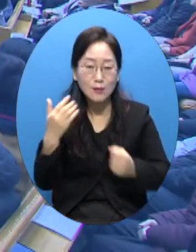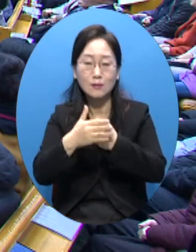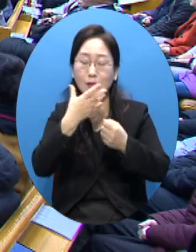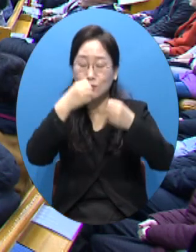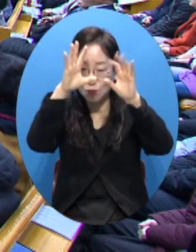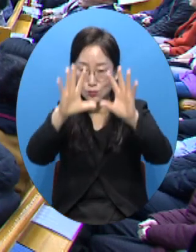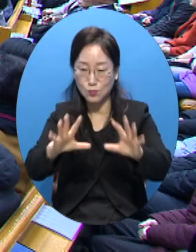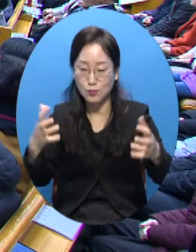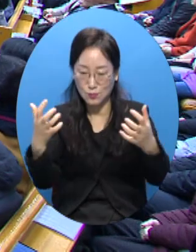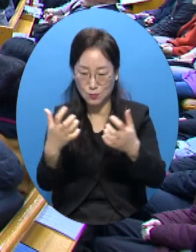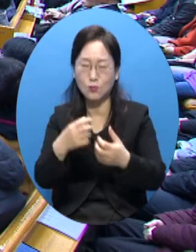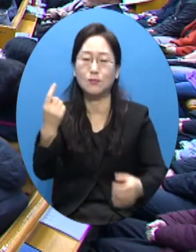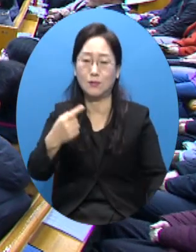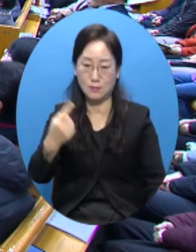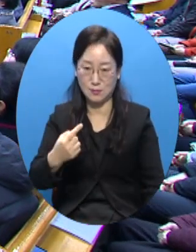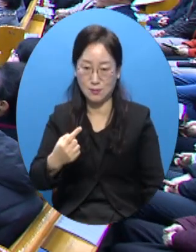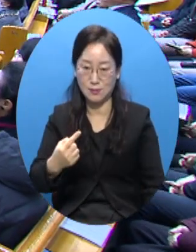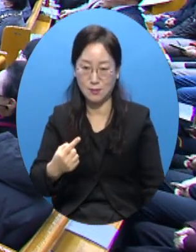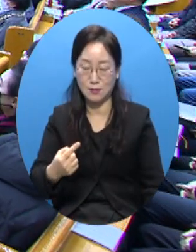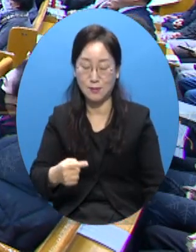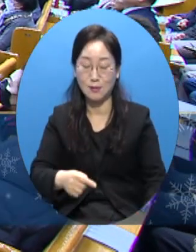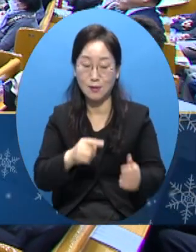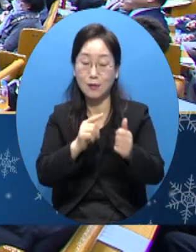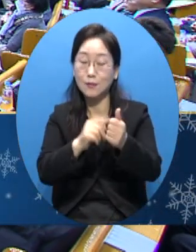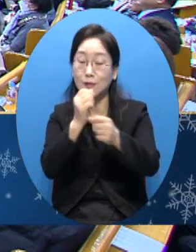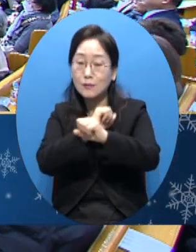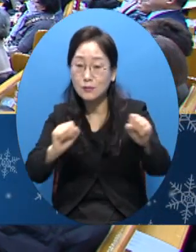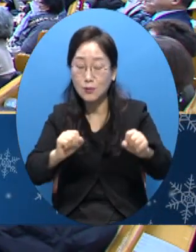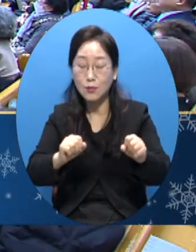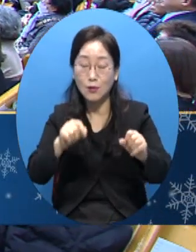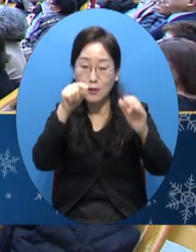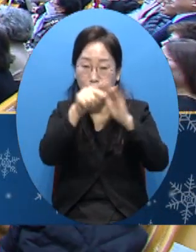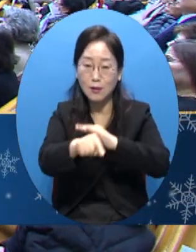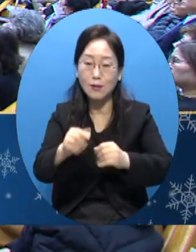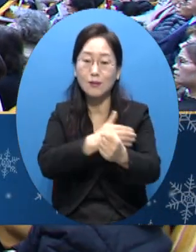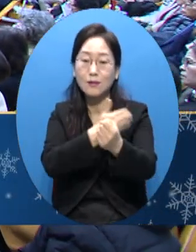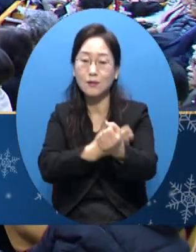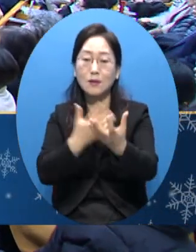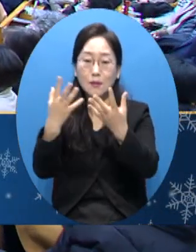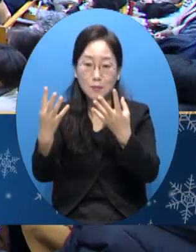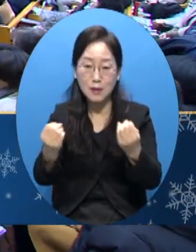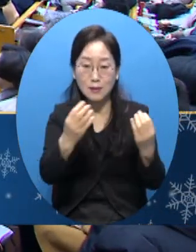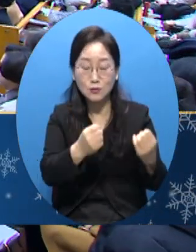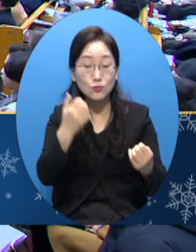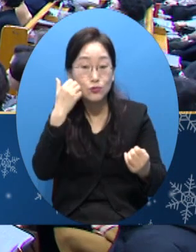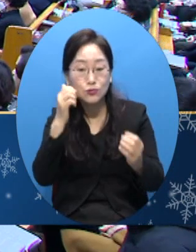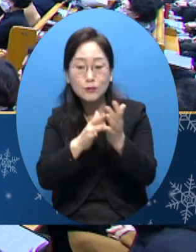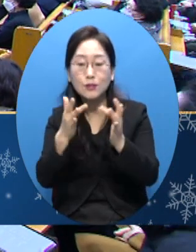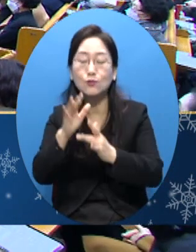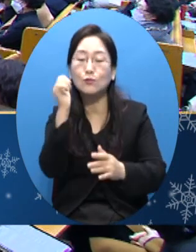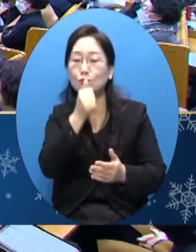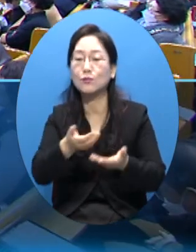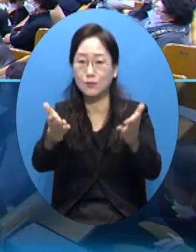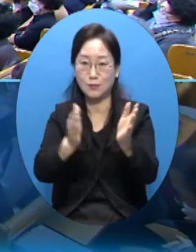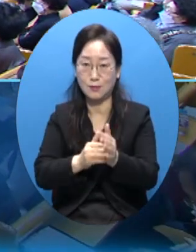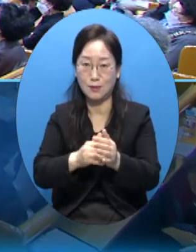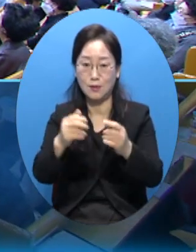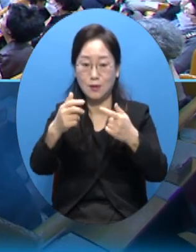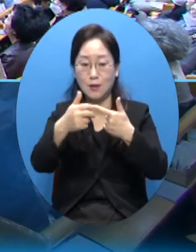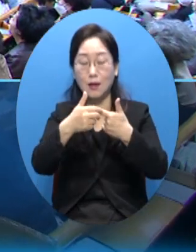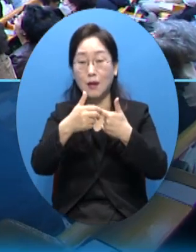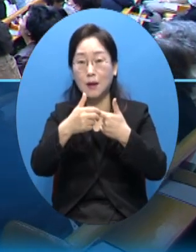것입니다 그런 광야에서 능력 많으 신이 예수님을 저들에게 소개했습니다 마가복음 1장 7절입니다